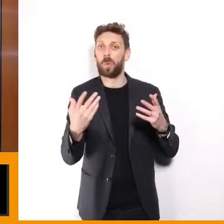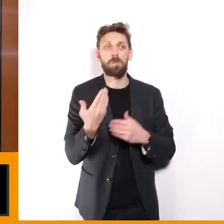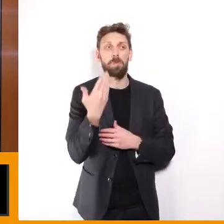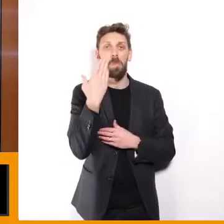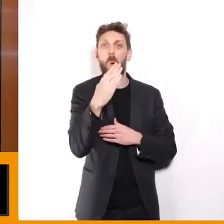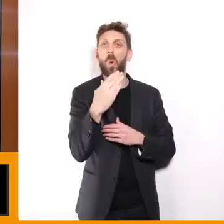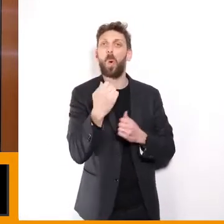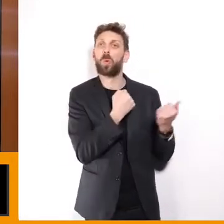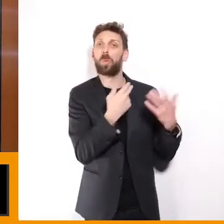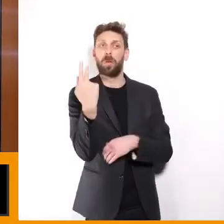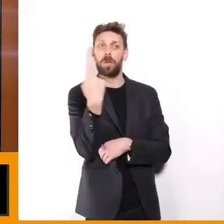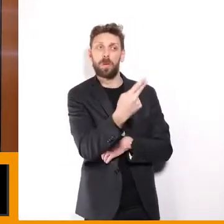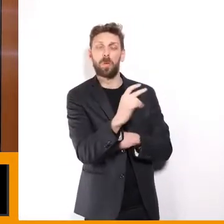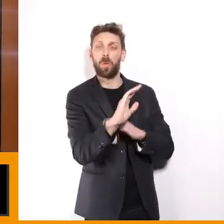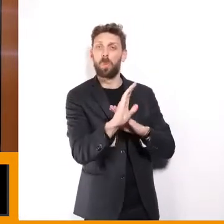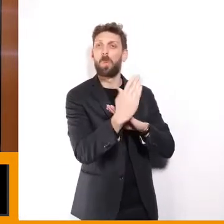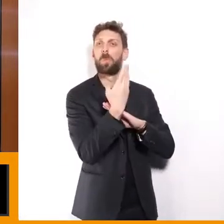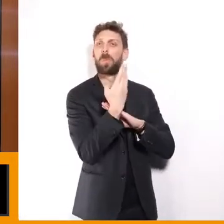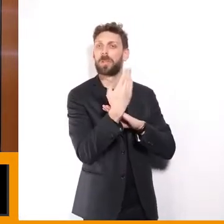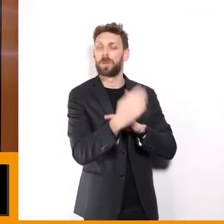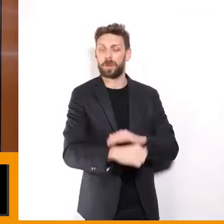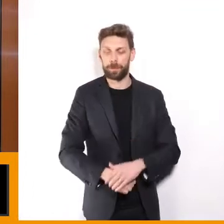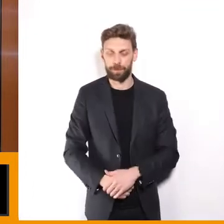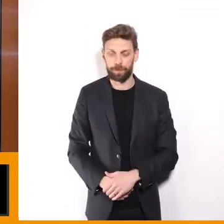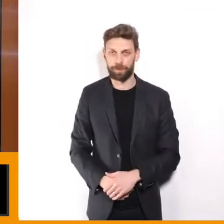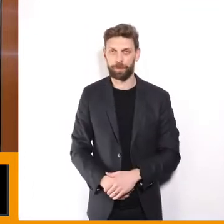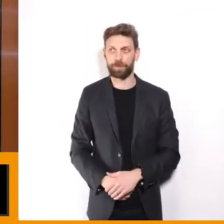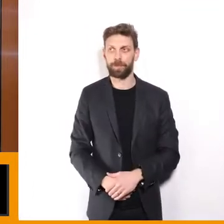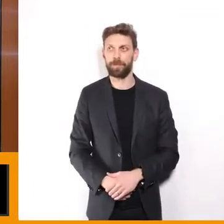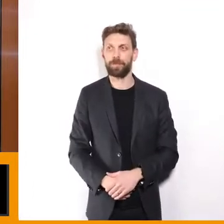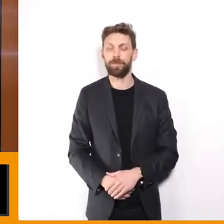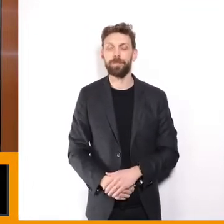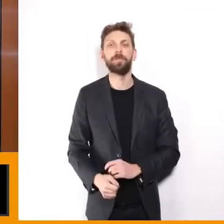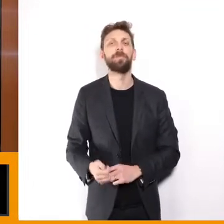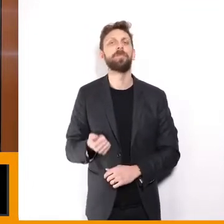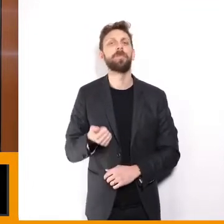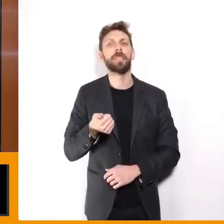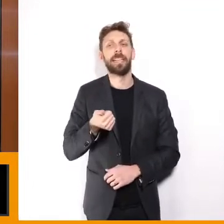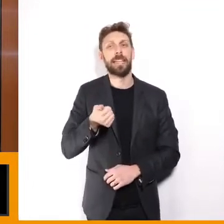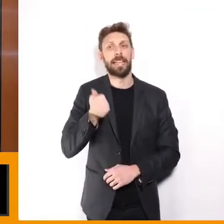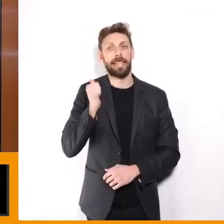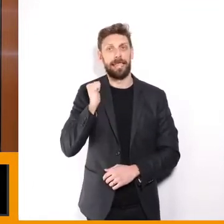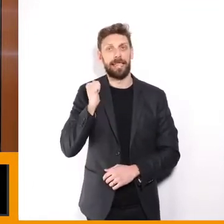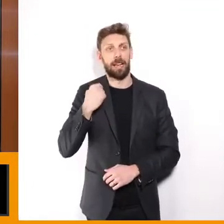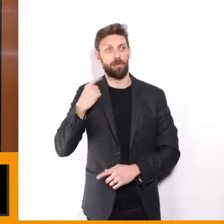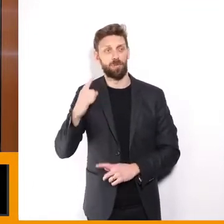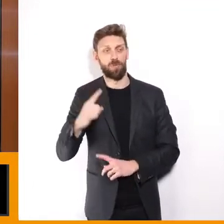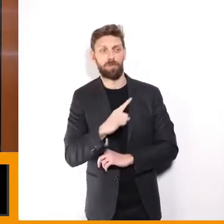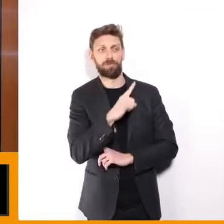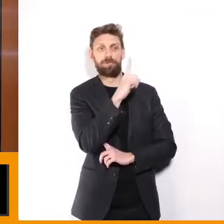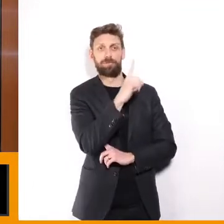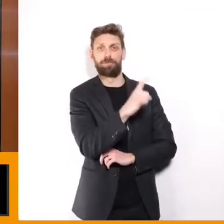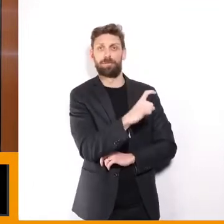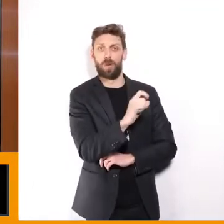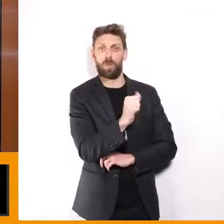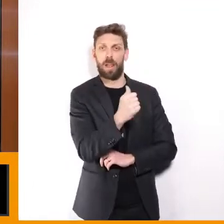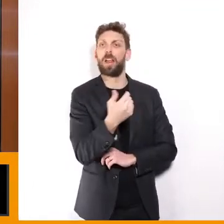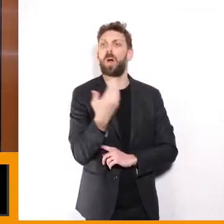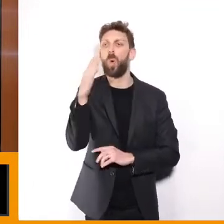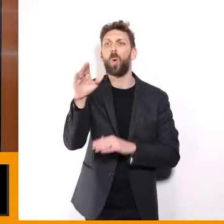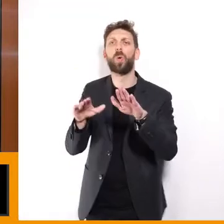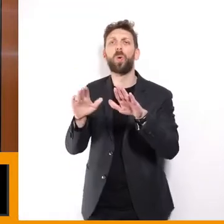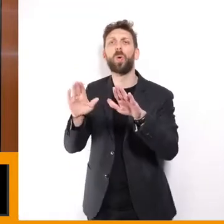propositions. Mais la première question que je lui ai posée hier au QG, et que je poserai à l'ensemble des candidats,